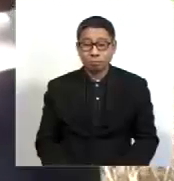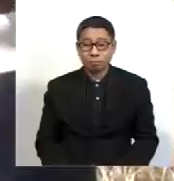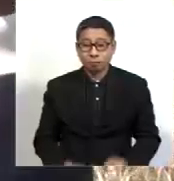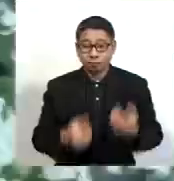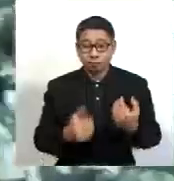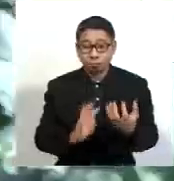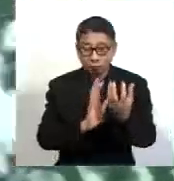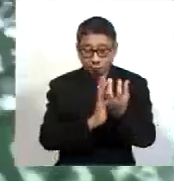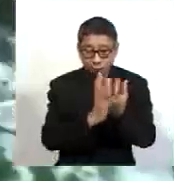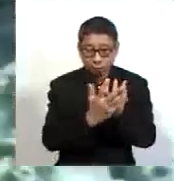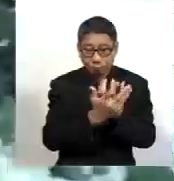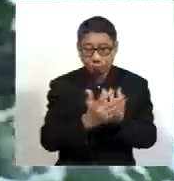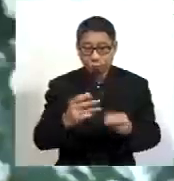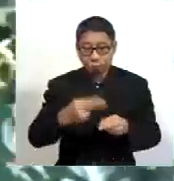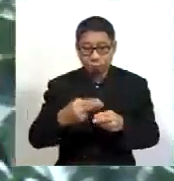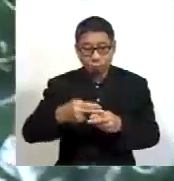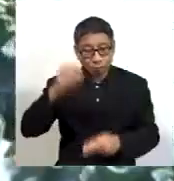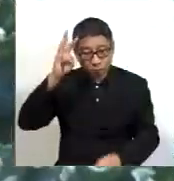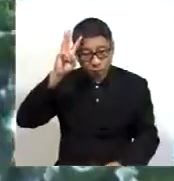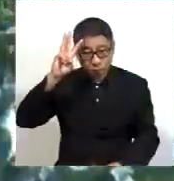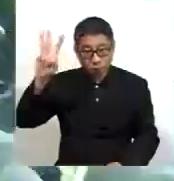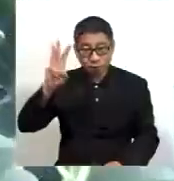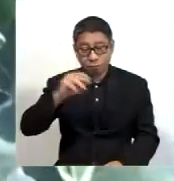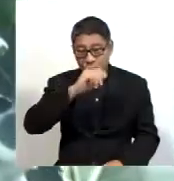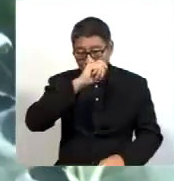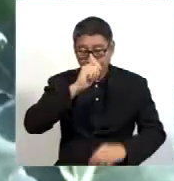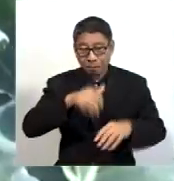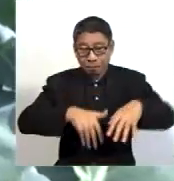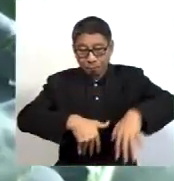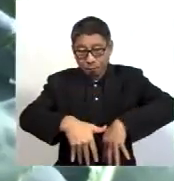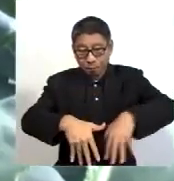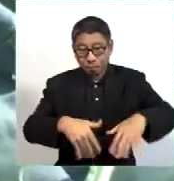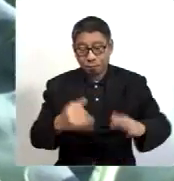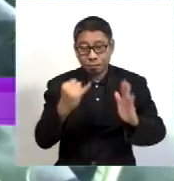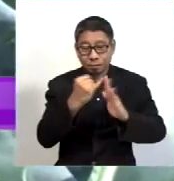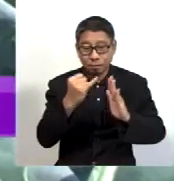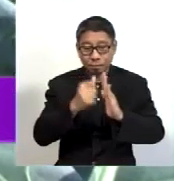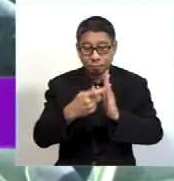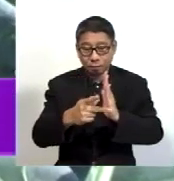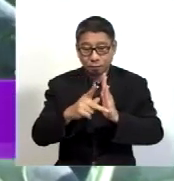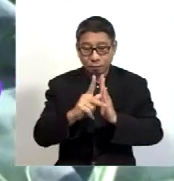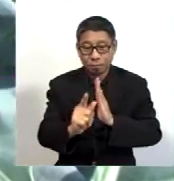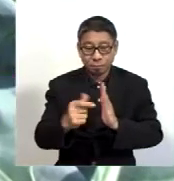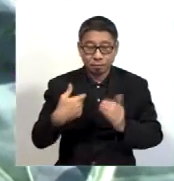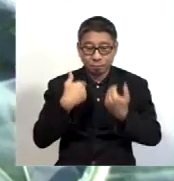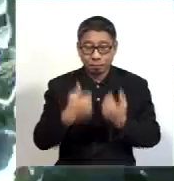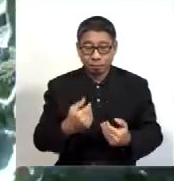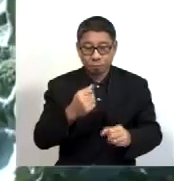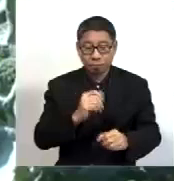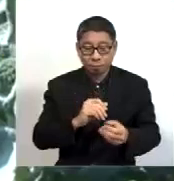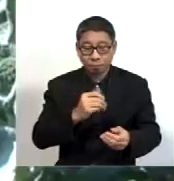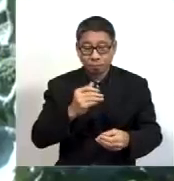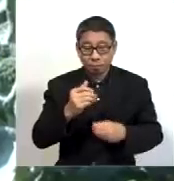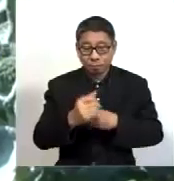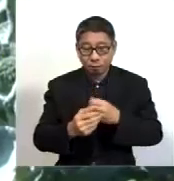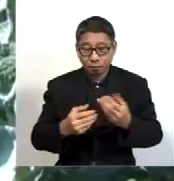แปลงบัคเคอรี่ของนายวรวุฒิอนันต์มาชาวบ้านดอนแดงตำบลดอนหันอำเภอเมืองจังหวัดขอนแก่นกำลังให้ผลผลิตที่ง